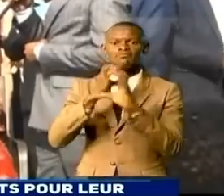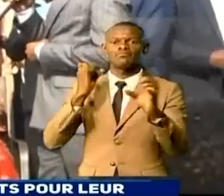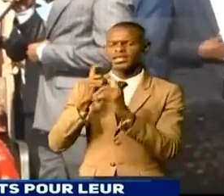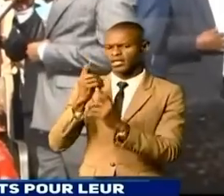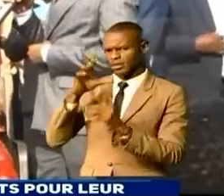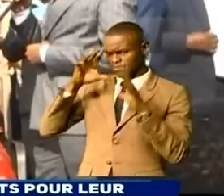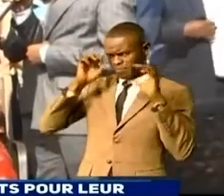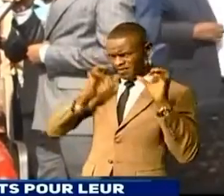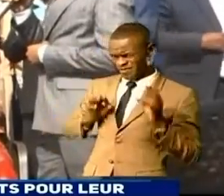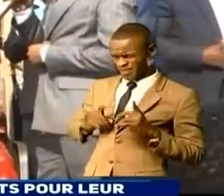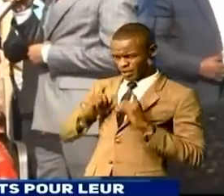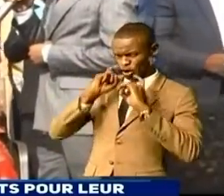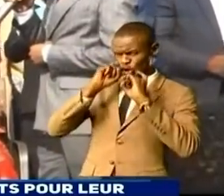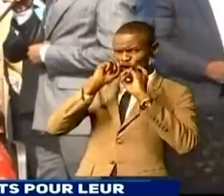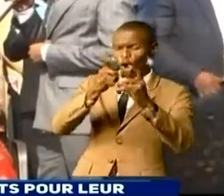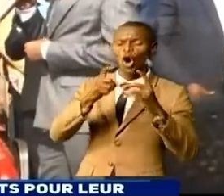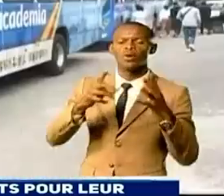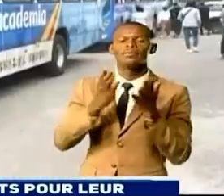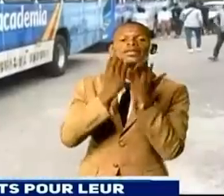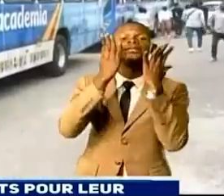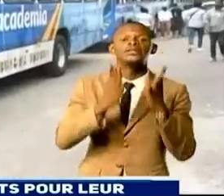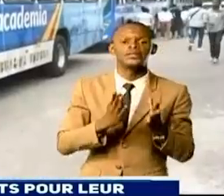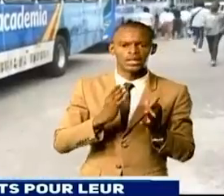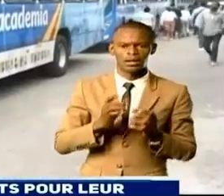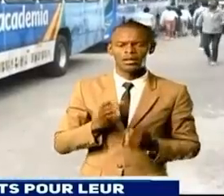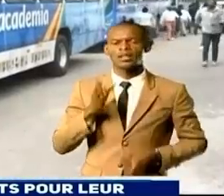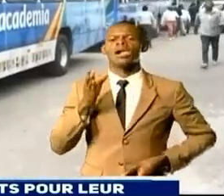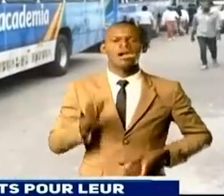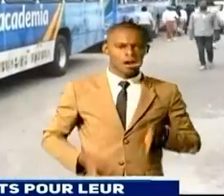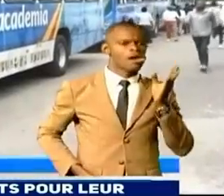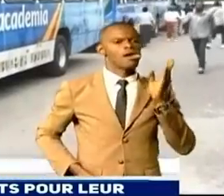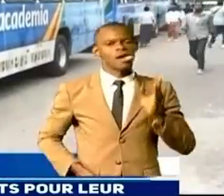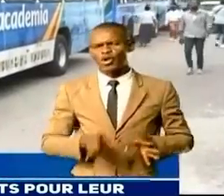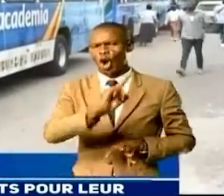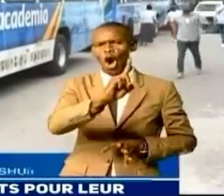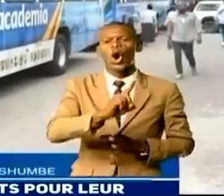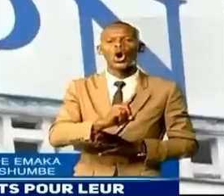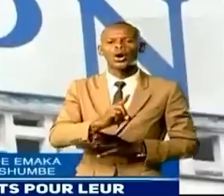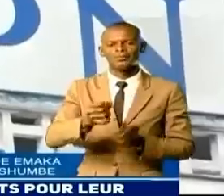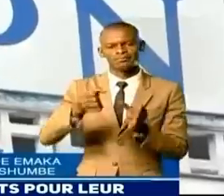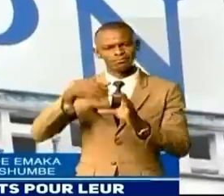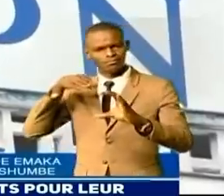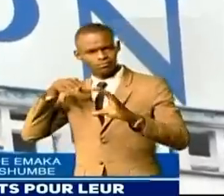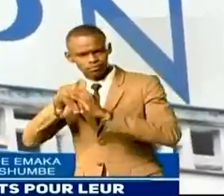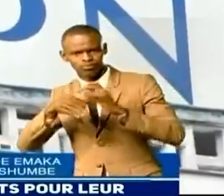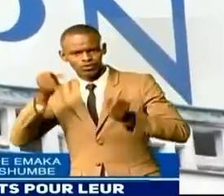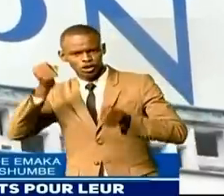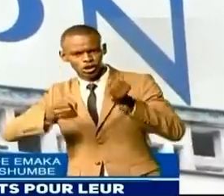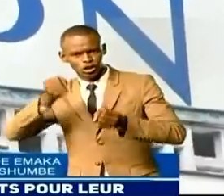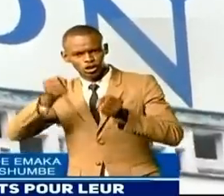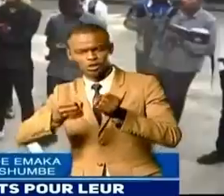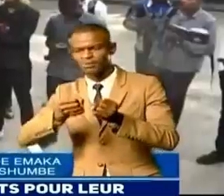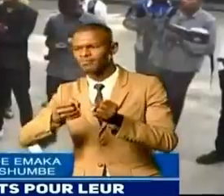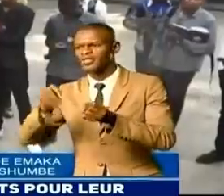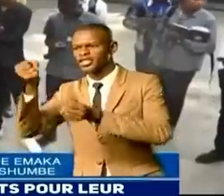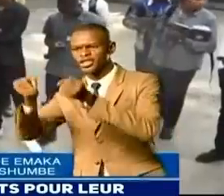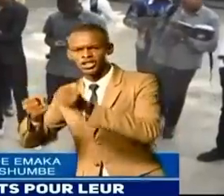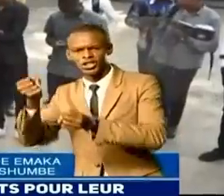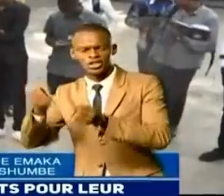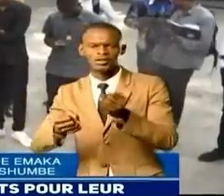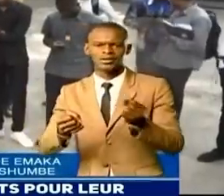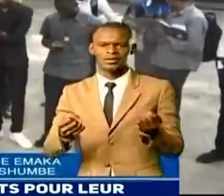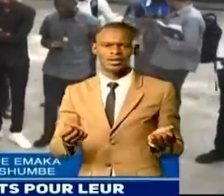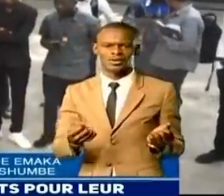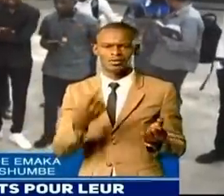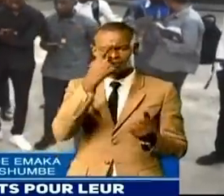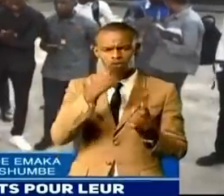des mobilités. Ainsi, la présence d'une dizaine de bus Transacadémia sur les campus de l'IPEN a rassuré les représentants